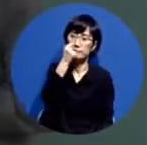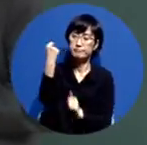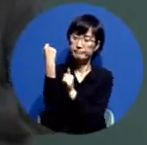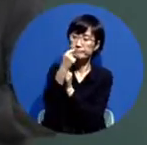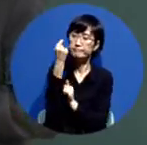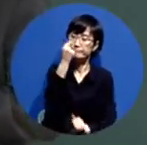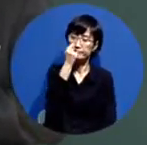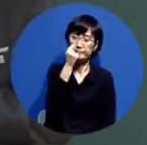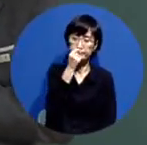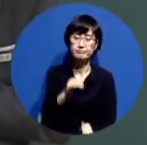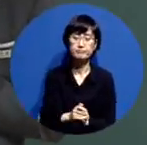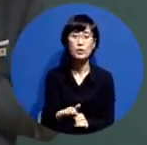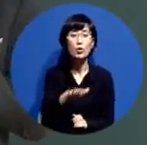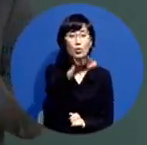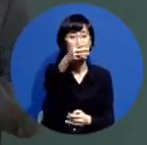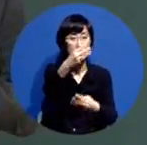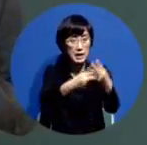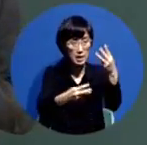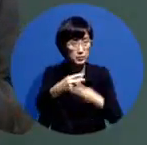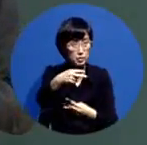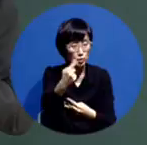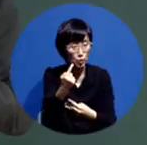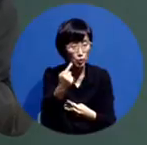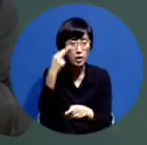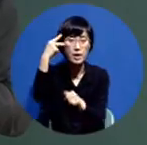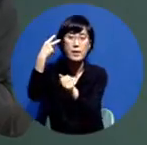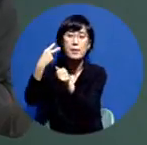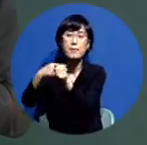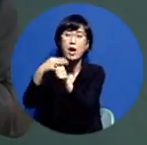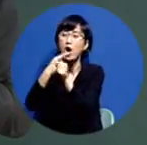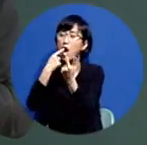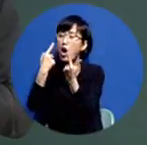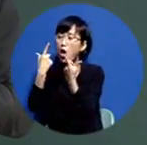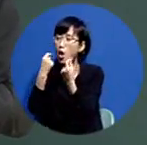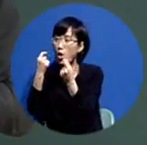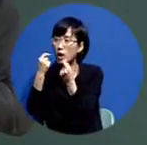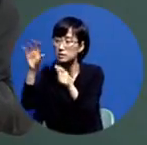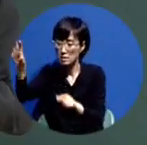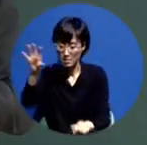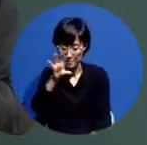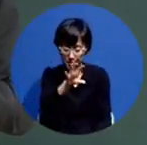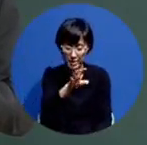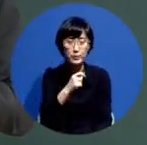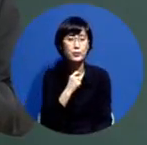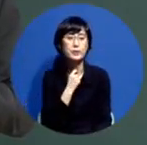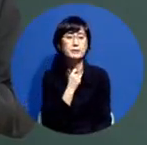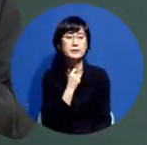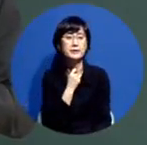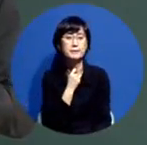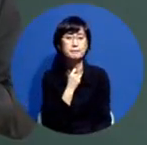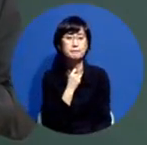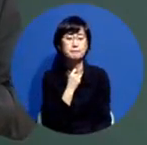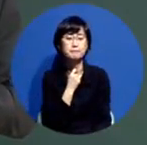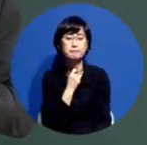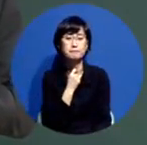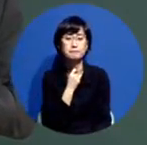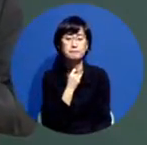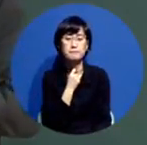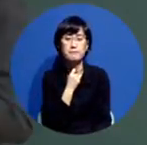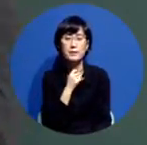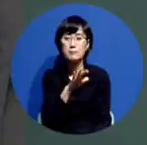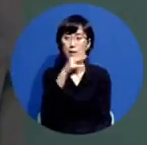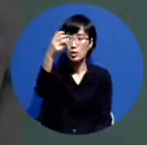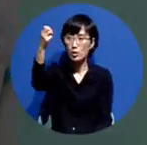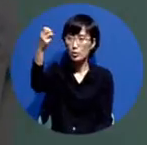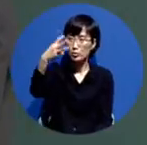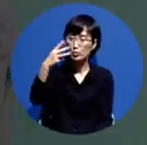们的 remnant 的看这个 이게복받은렘넌트들입니다 这个是蒙受祝福的 remnant 우리그러니까유목사님의가